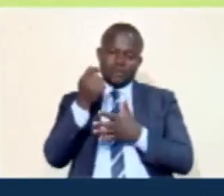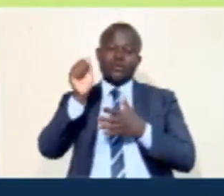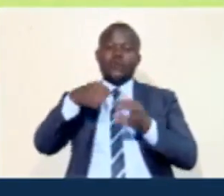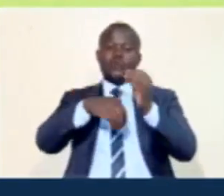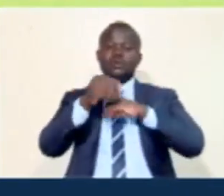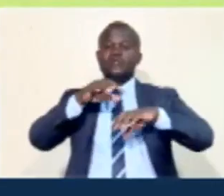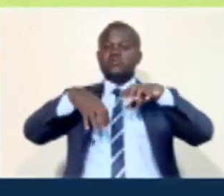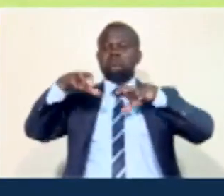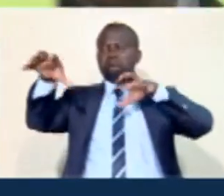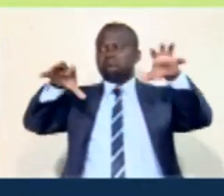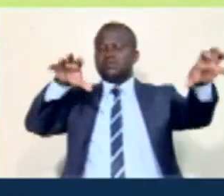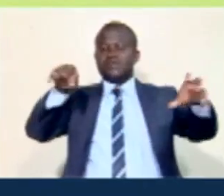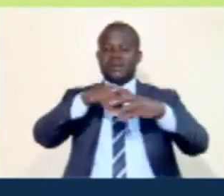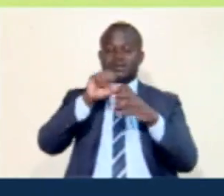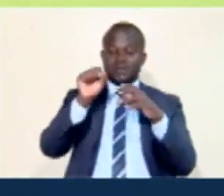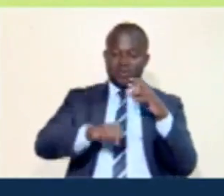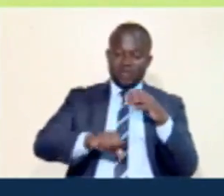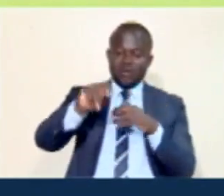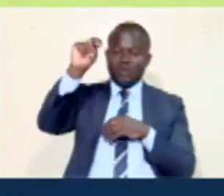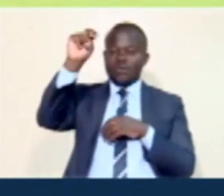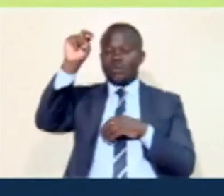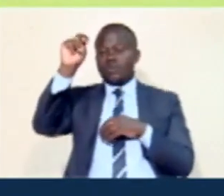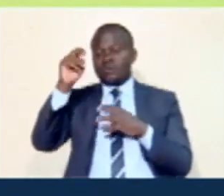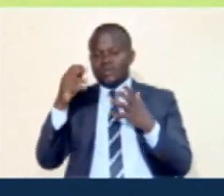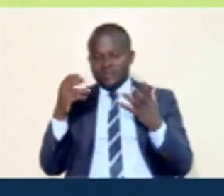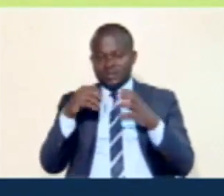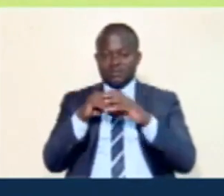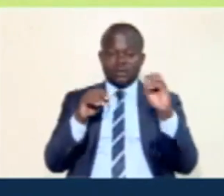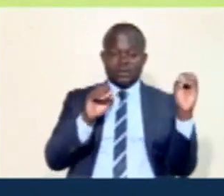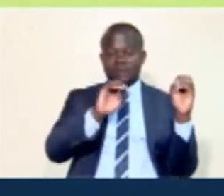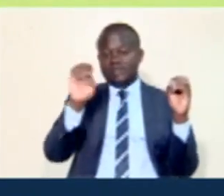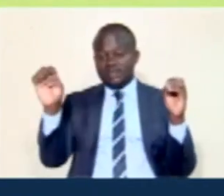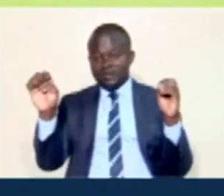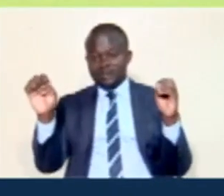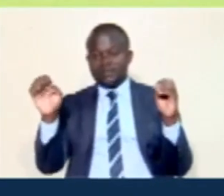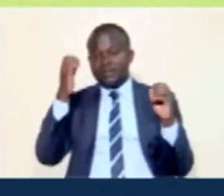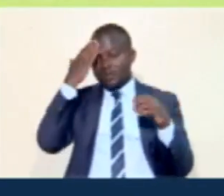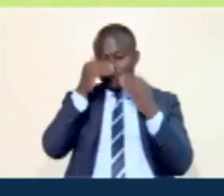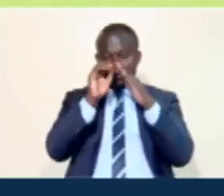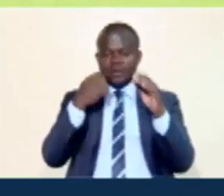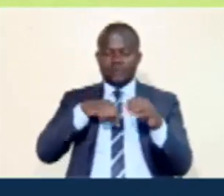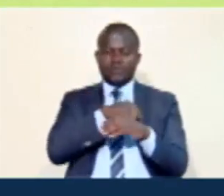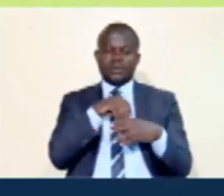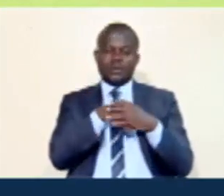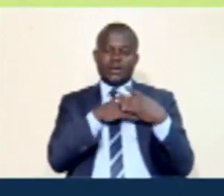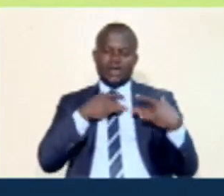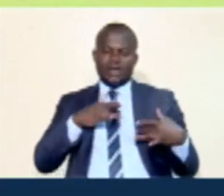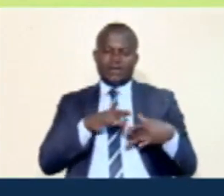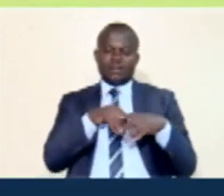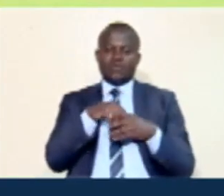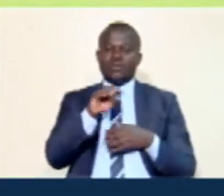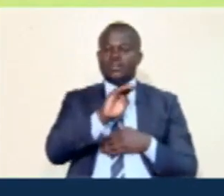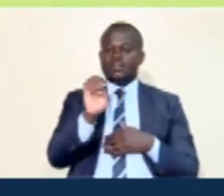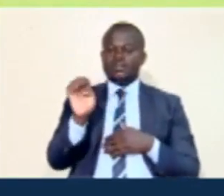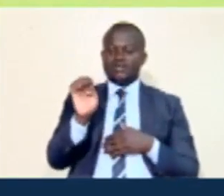hino, haba ari mu majyepfo, mu majyaruguru, mu burengerazuba, mu burasirazuba, kubera ko twabaye umutima wa East African